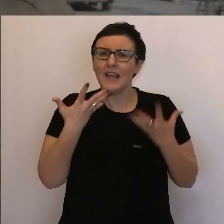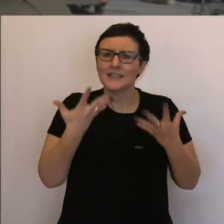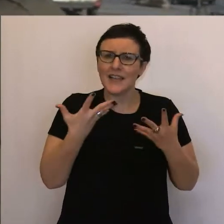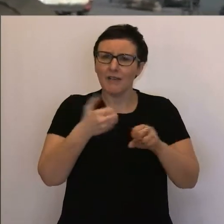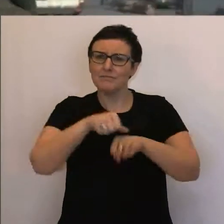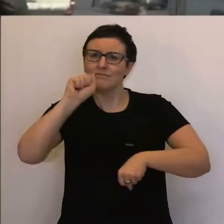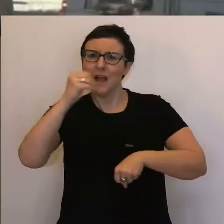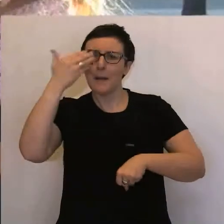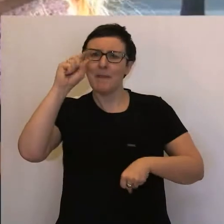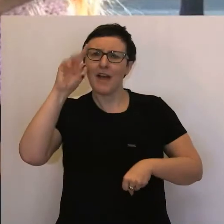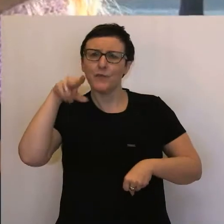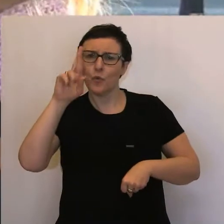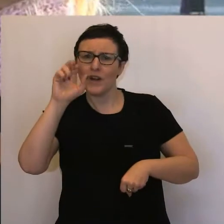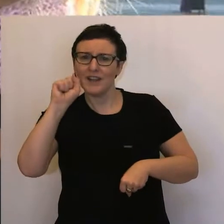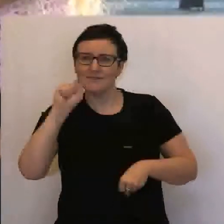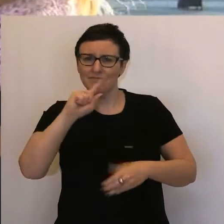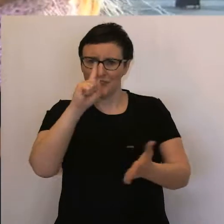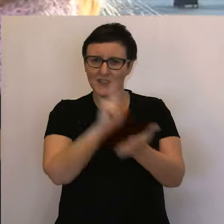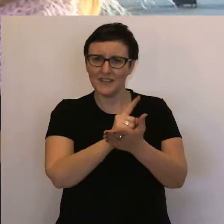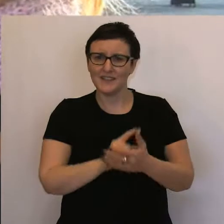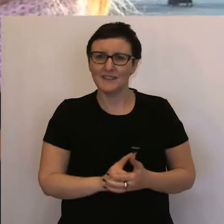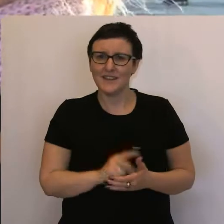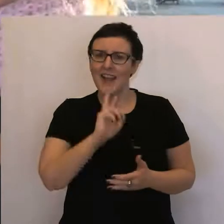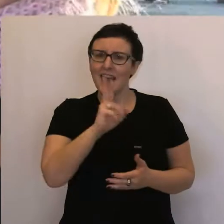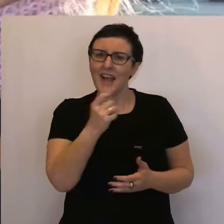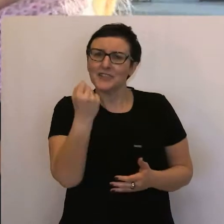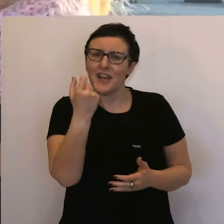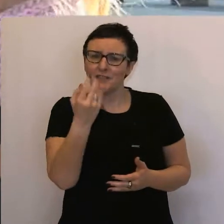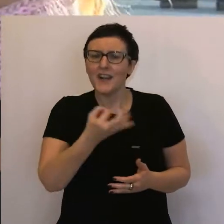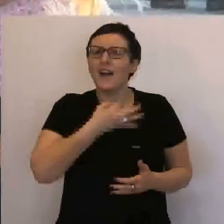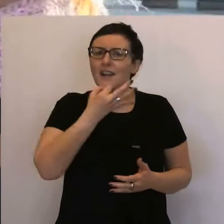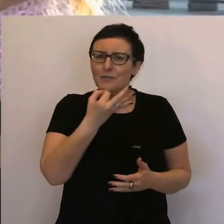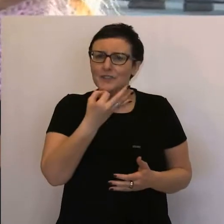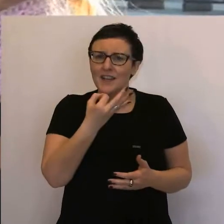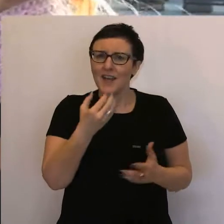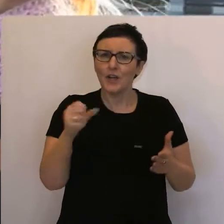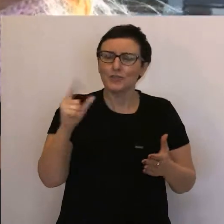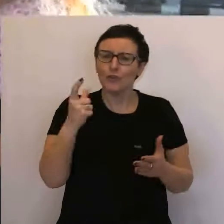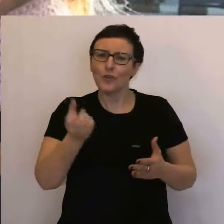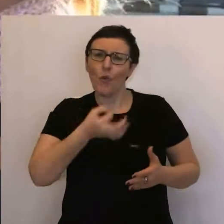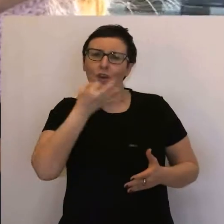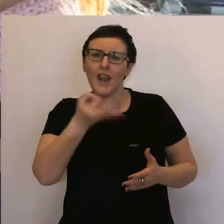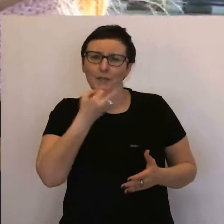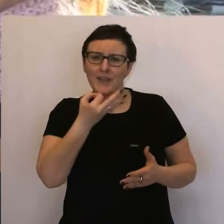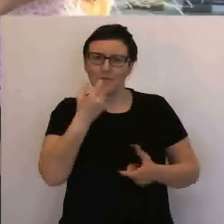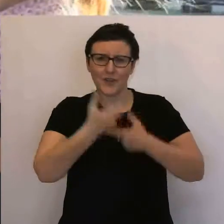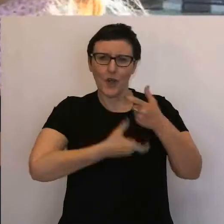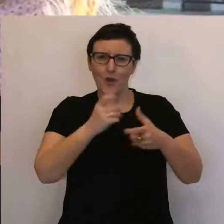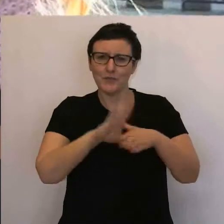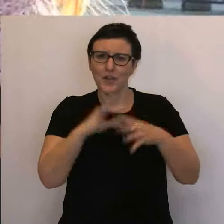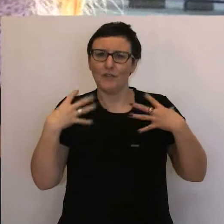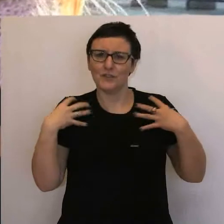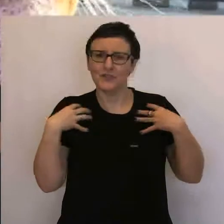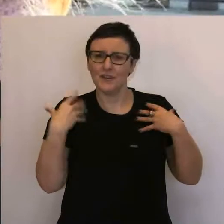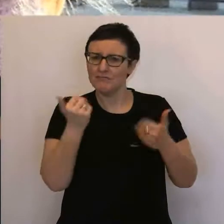tylko chcę zdać maturę. Każda chwila jest dobra, żeby coś ulepszać w swoim życiu i